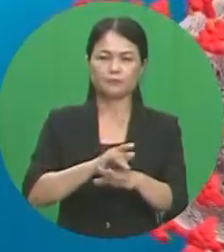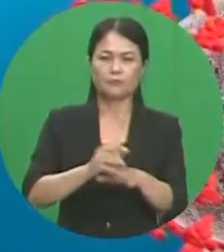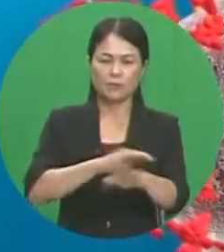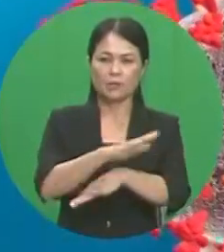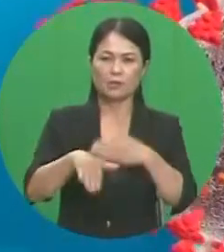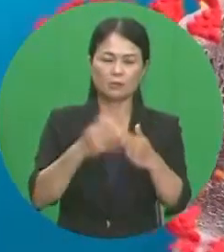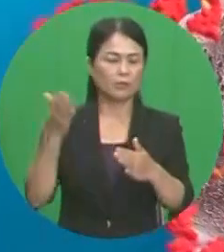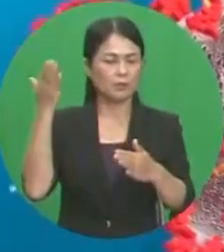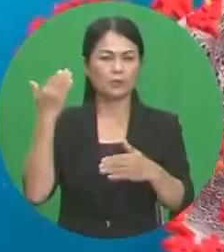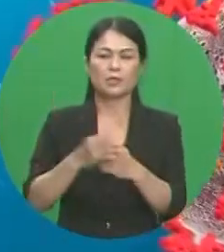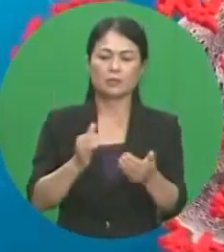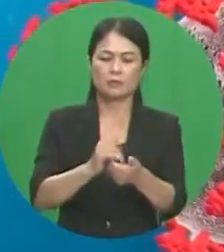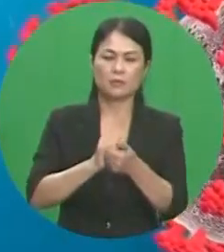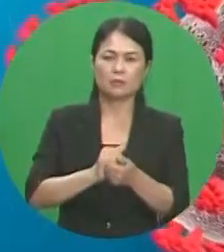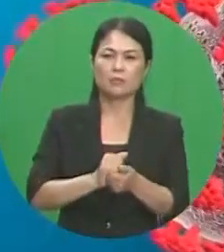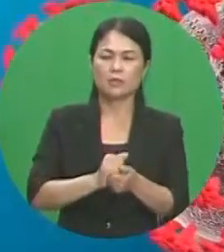ព្រមទាំងអ្នកប៉ះពាល់ទាំងអស់កន្លងមក